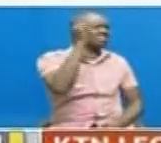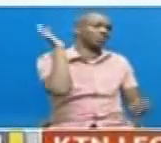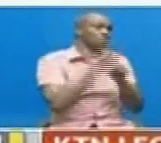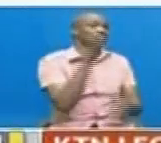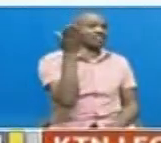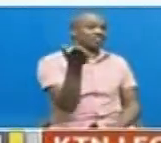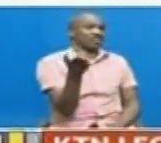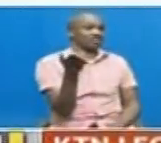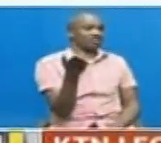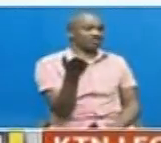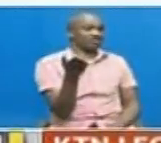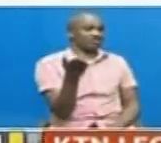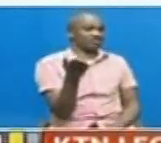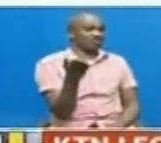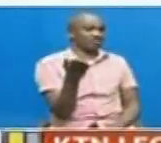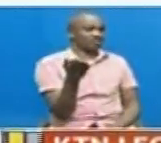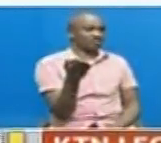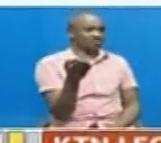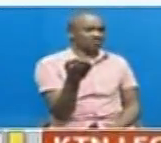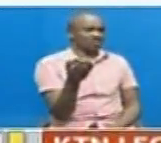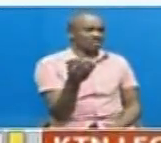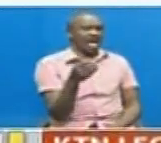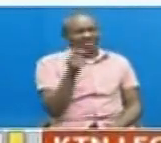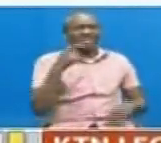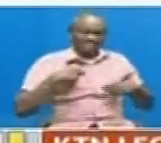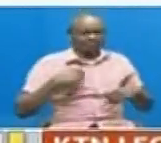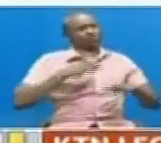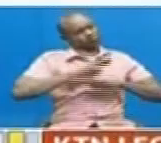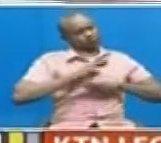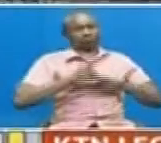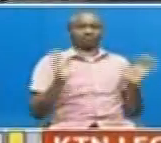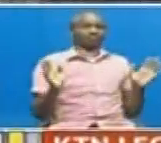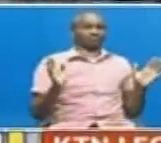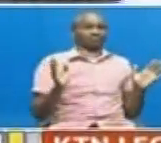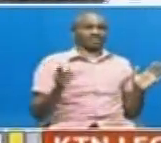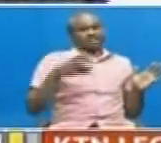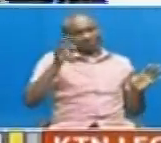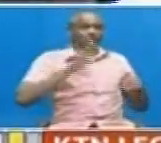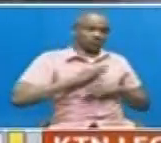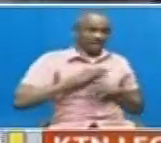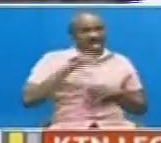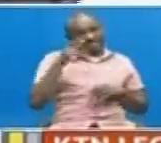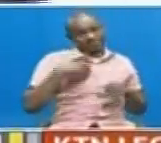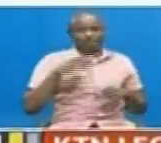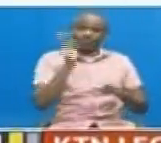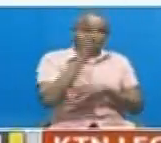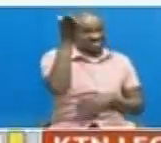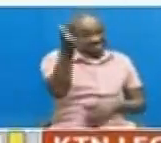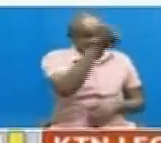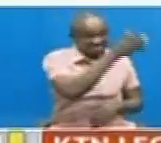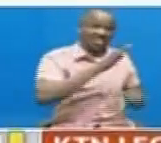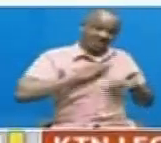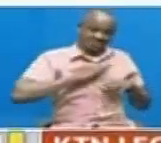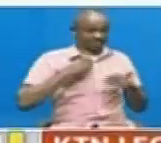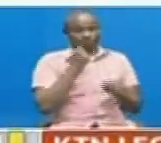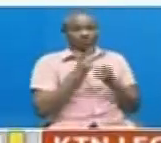Mm-hmm. Kwa sababu nafikiri kuna ile saa nyingine unatosheka. Unajua? Mbwa wangu kichezwa, ikichezwa hapa.